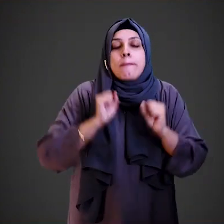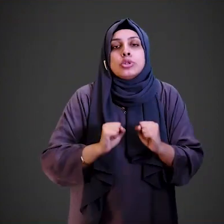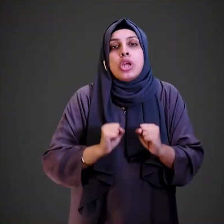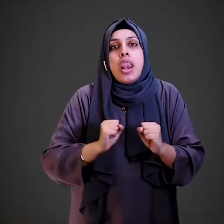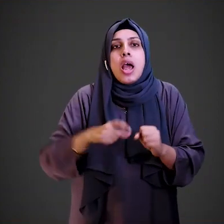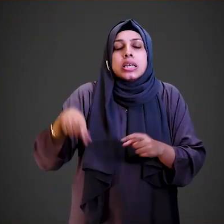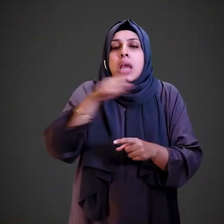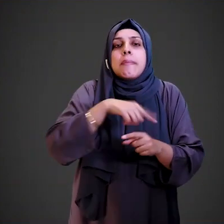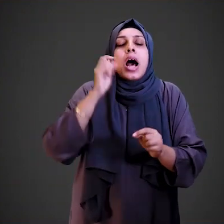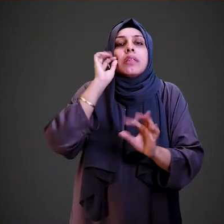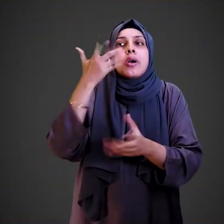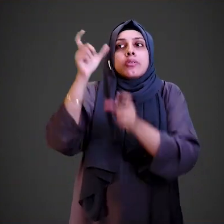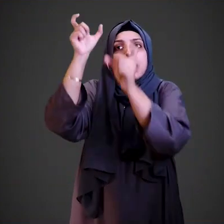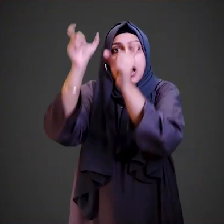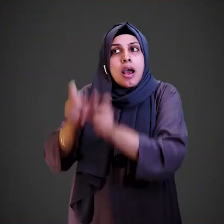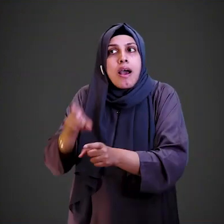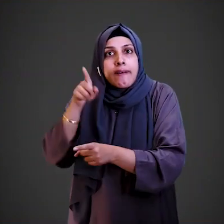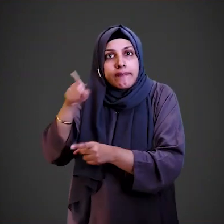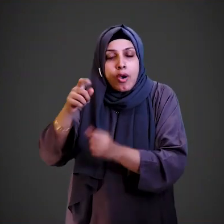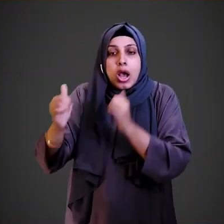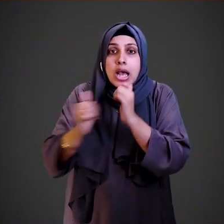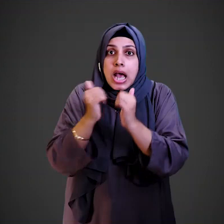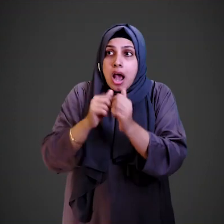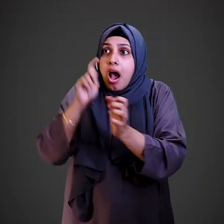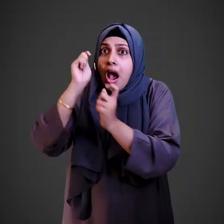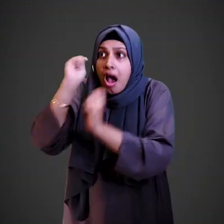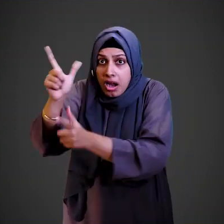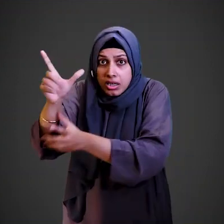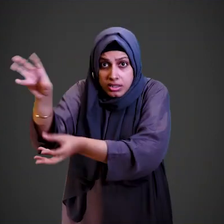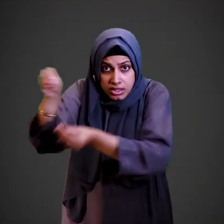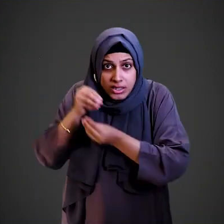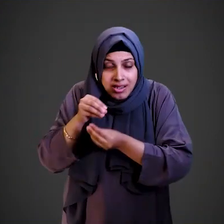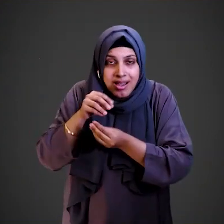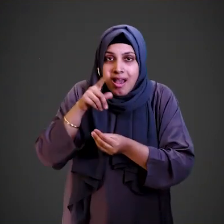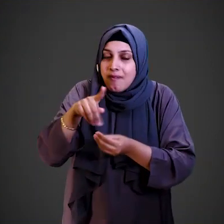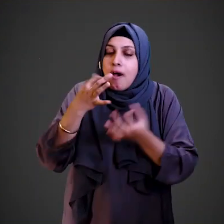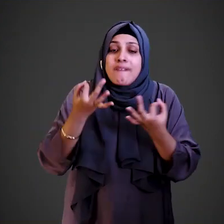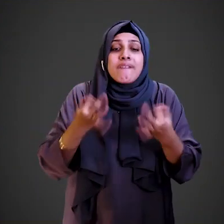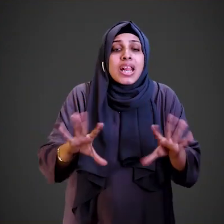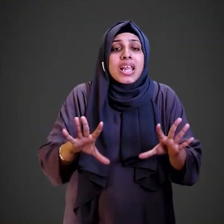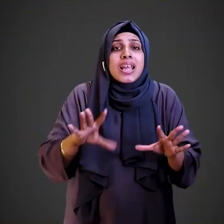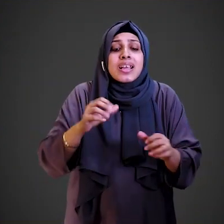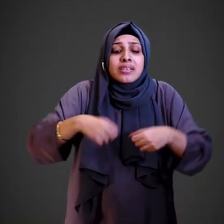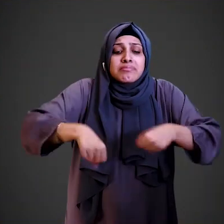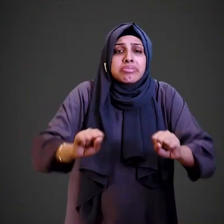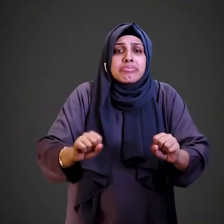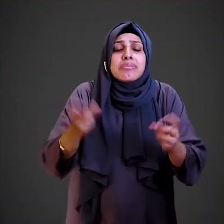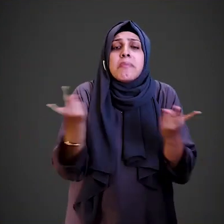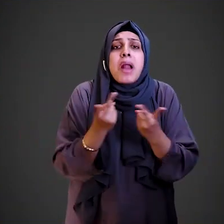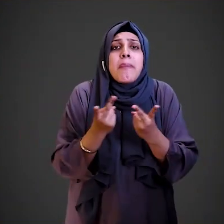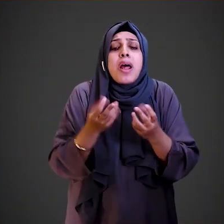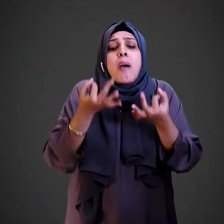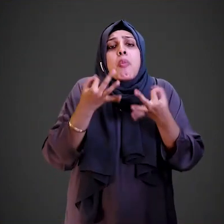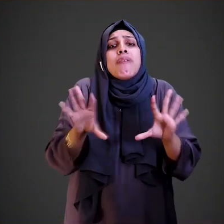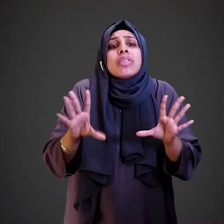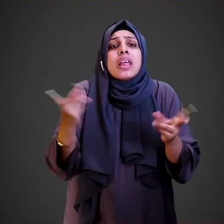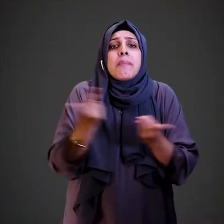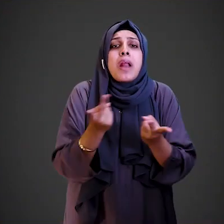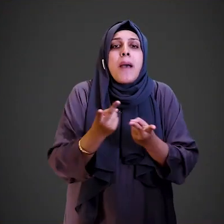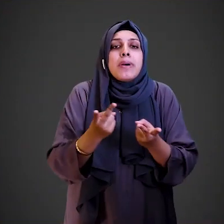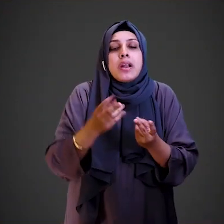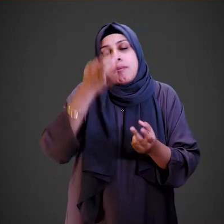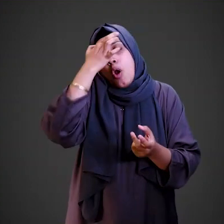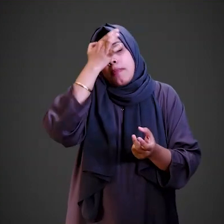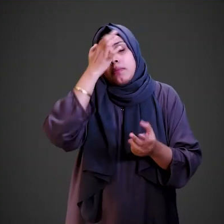कोई फ़र्द या अफराद पब्लिक गुड को ख़रीदना चाहें तो फ्री राइडर या उर्फ़ आम में मुफ्त खोर का